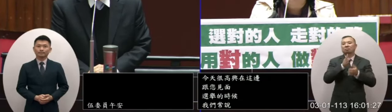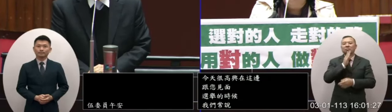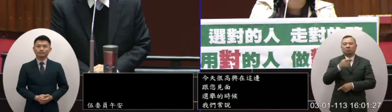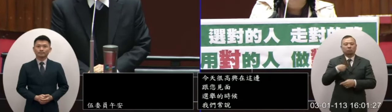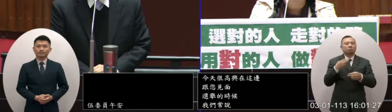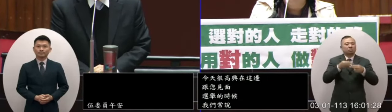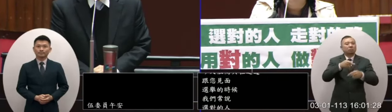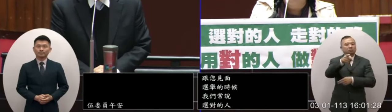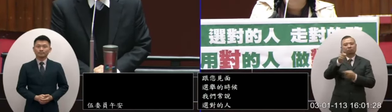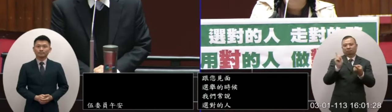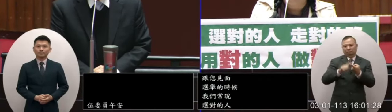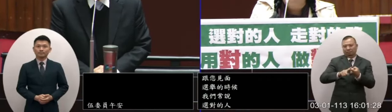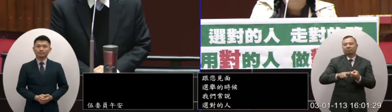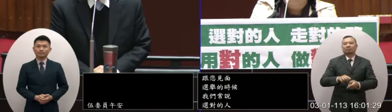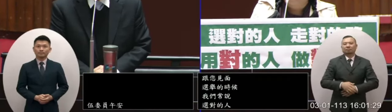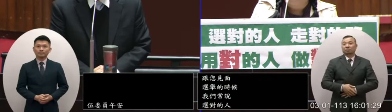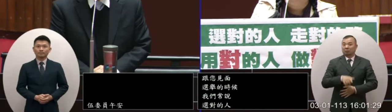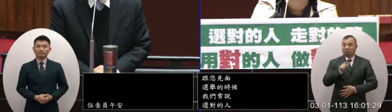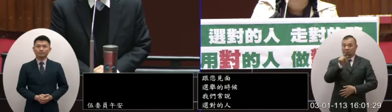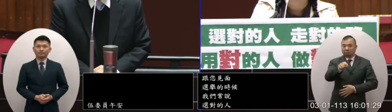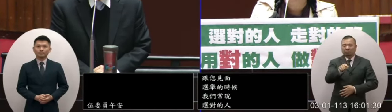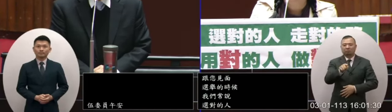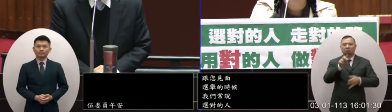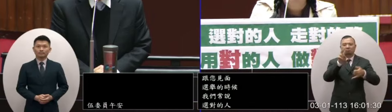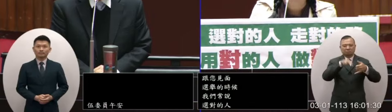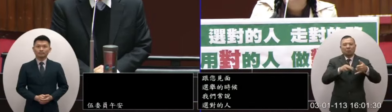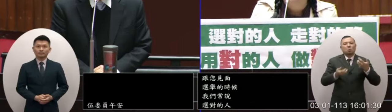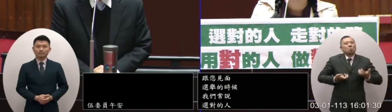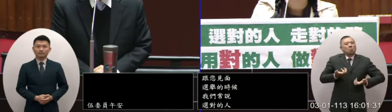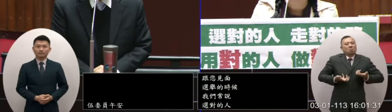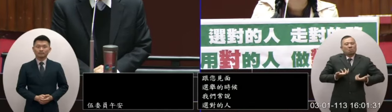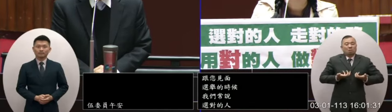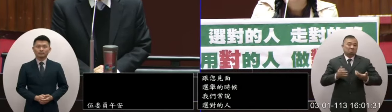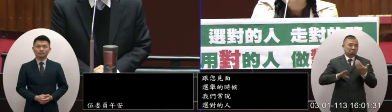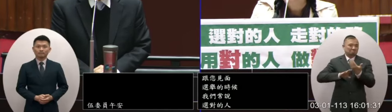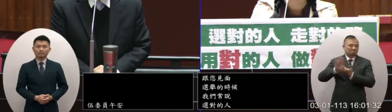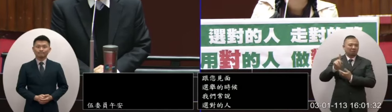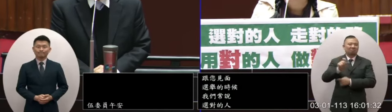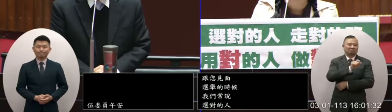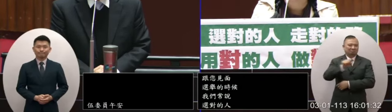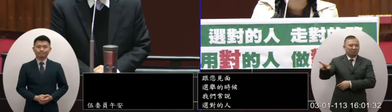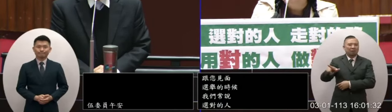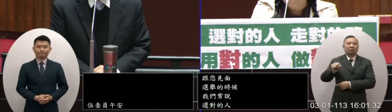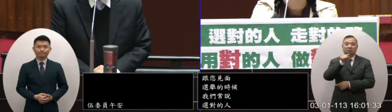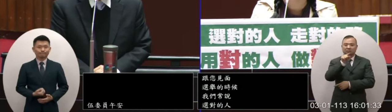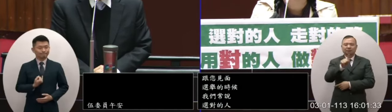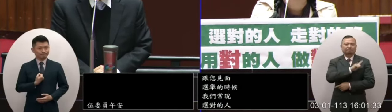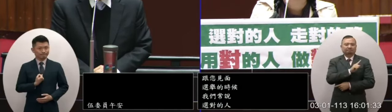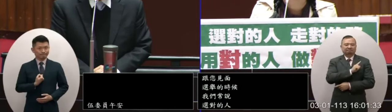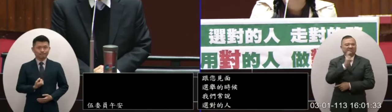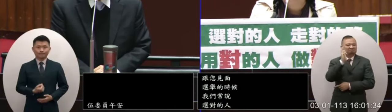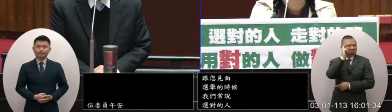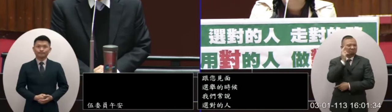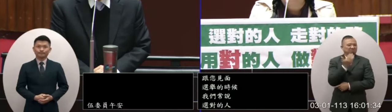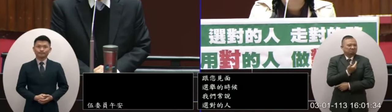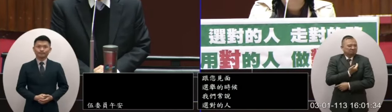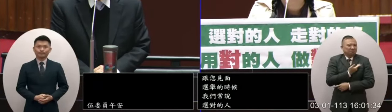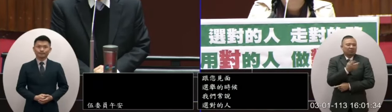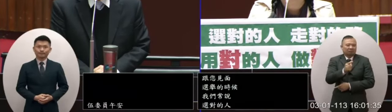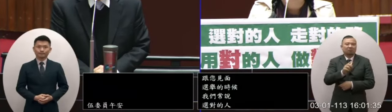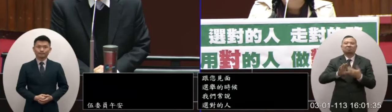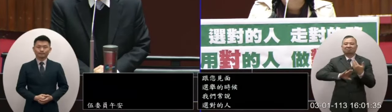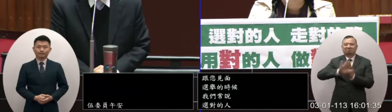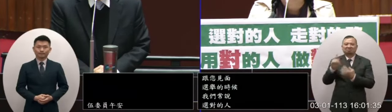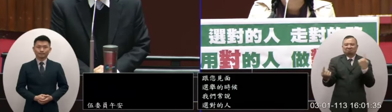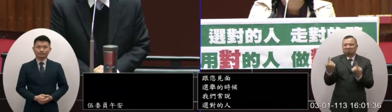对的人，因为你的温暖比任何人更温暖， 不敢， 你的坚韧我们也已经看到比任何人更坚